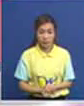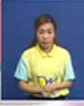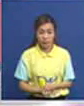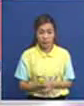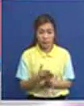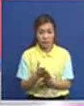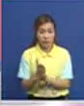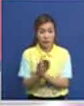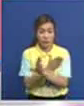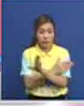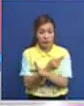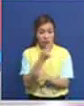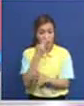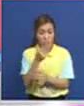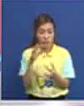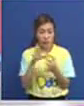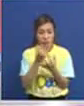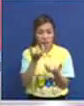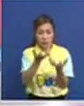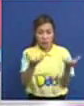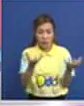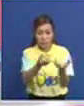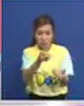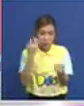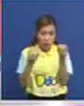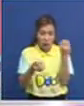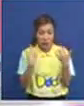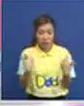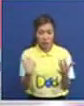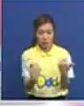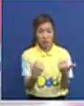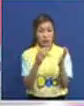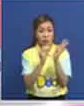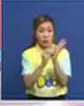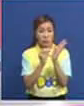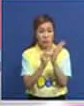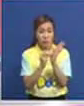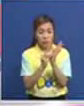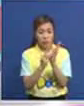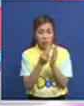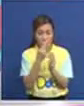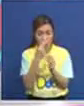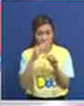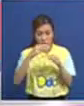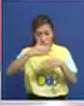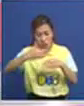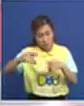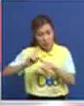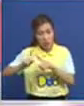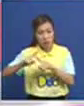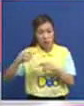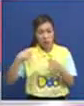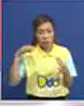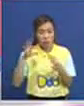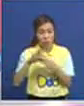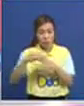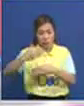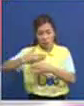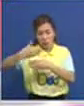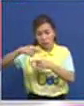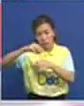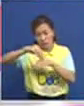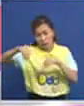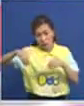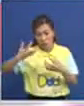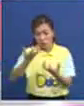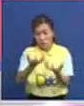เราจะไปดูความคืบหน้าการรื้อถอนสะพานเหล็กนะคะวันนี้กรุงเทพมหานครค่ะก็จัดบิ๊กคลีนนิ่งนะคะบริเวณถนนบริพัตรหลังจากการ